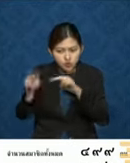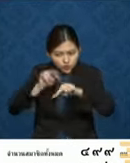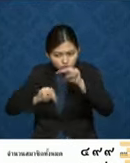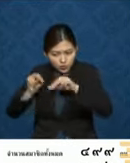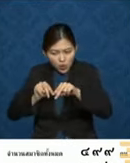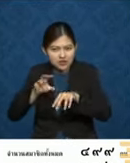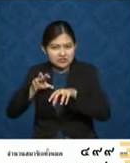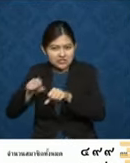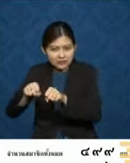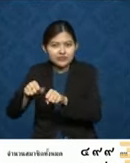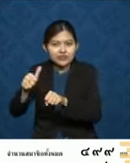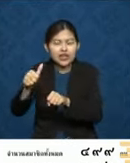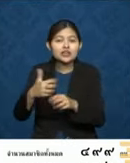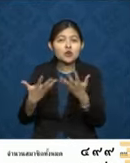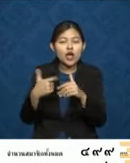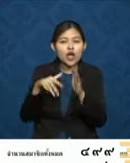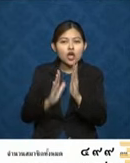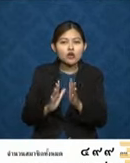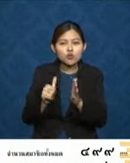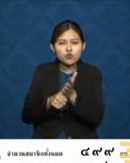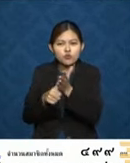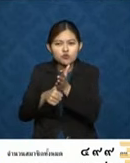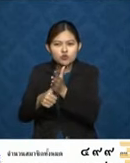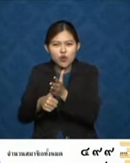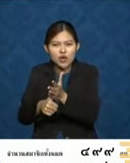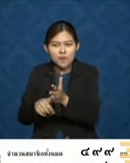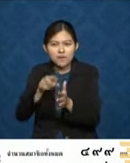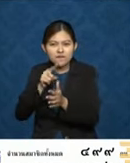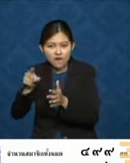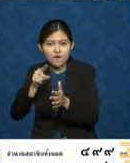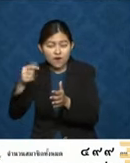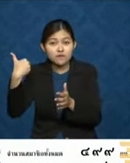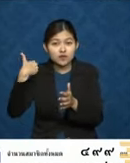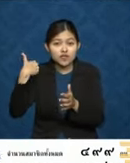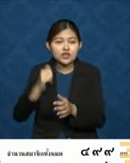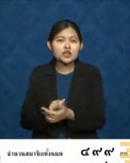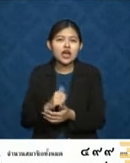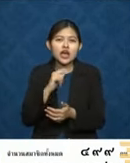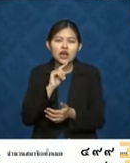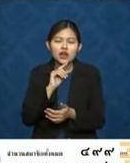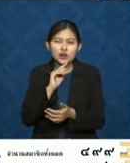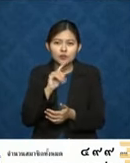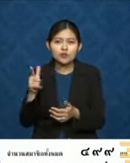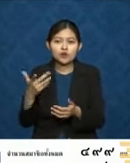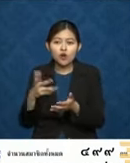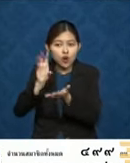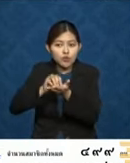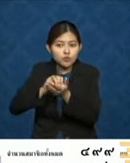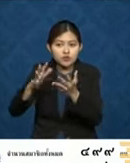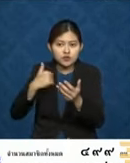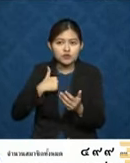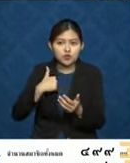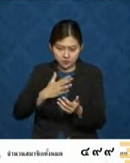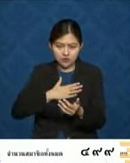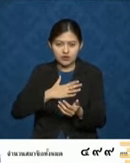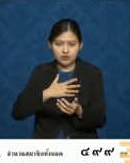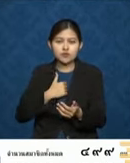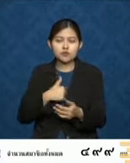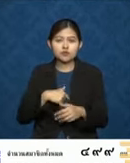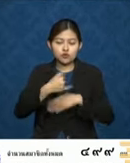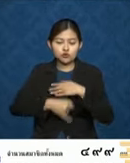แต่ให้คนเช่วยกันรอร์ก็ได้นะครับอยากให้ท่านประธานดูแลเรื่องนี้ด้วยแล้วก็ถ้าเกิดว่าท่านไม่มีข้อมูลนะครับมาติดต่อผมได้นะครับผมจบทาง